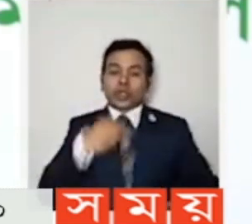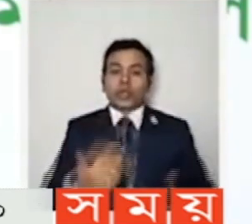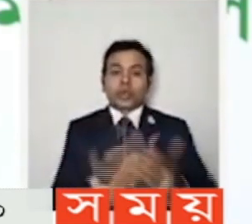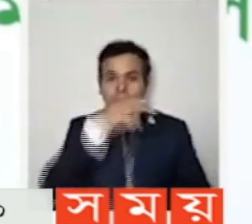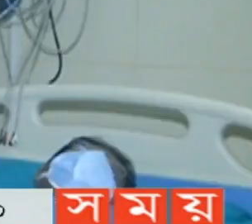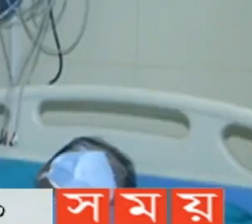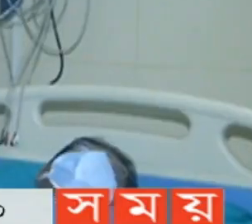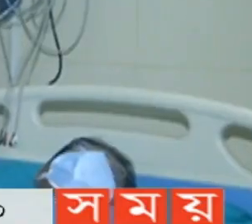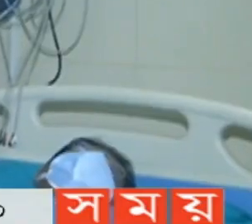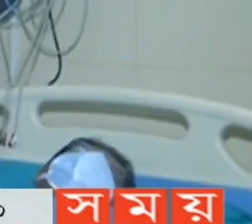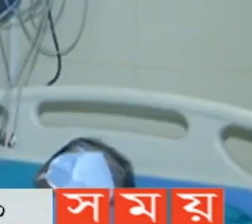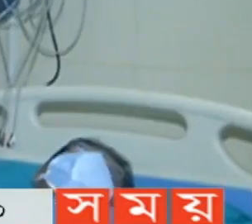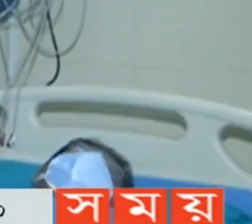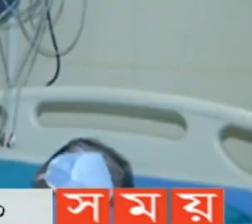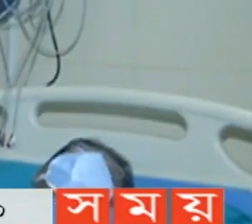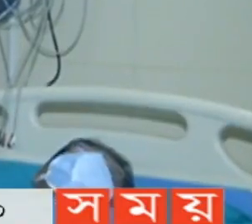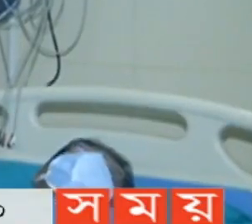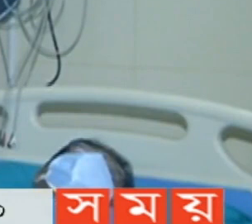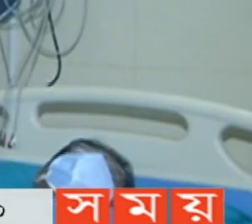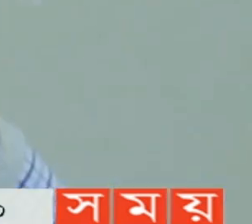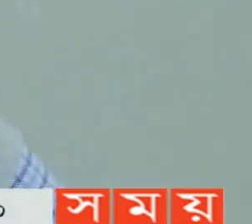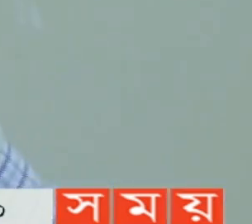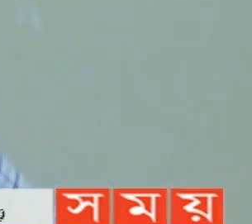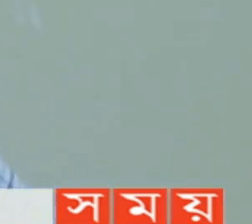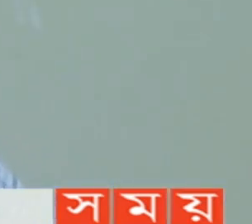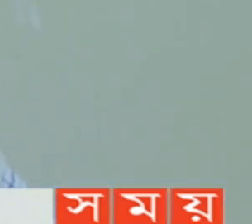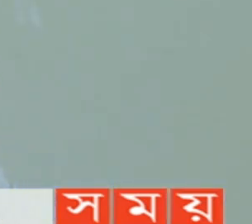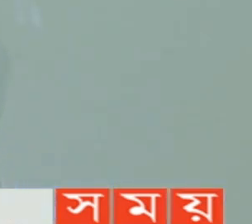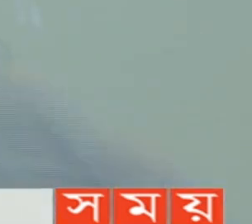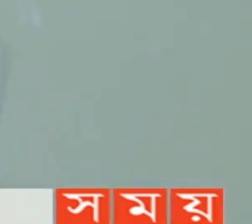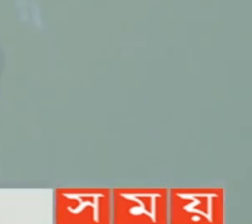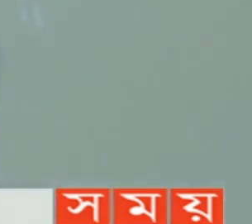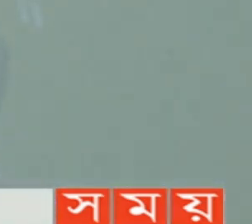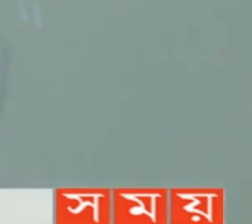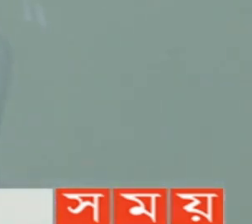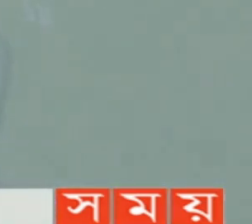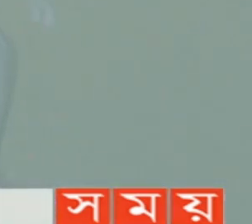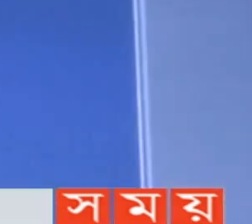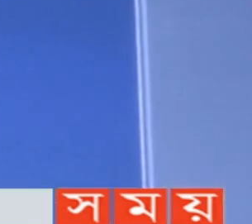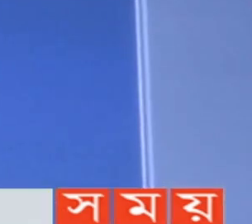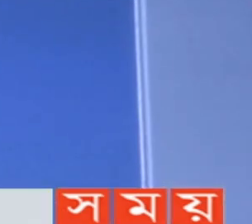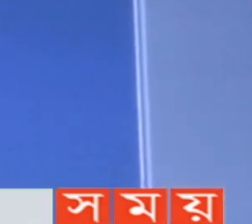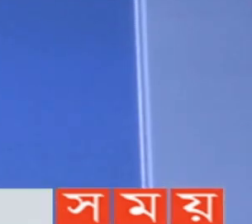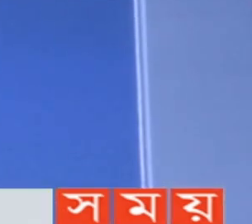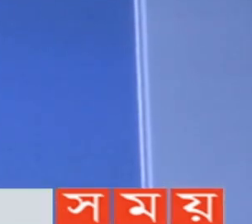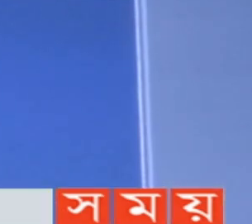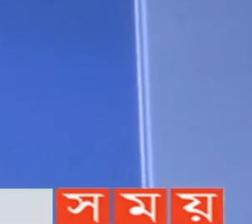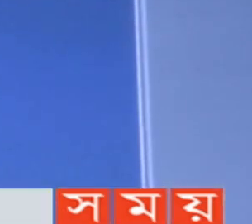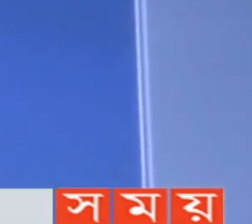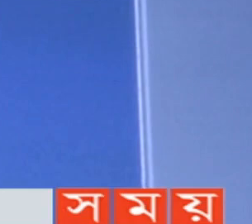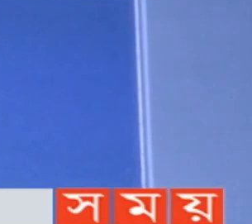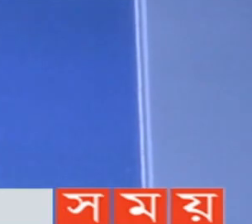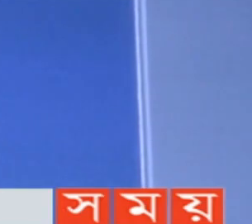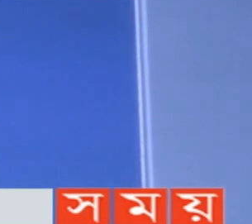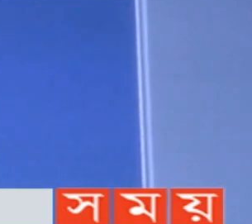হাসপাতালে এসেছেন। বুলেটিনে প্লাজমা ডোনেট পুল তৈরির জন্য চিকিৎসকদের অনলাইন ভিত্তিক একটি প্ল্যাটফর্মকে ধন্যবাদ জানিয়ে স্বাস্থ্য অধিদপ্তর জানায়